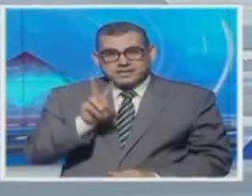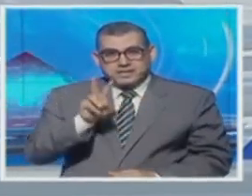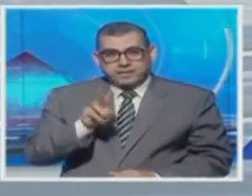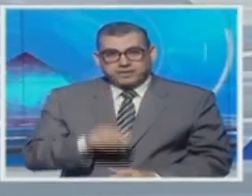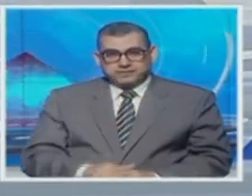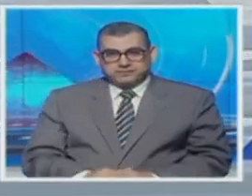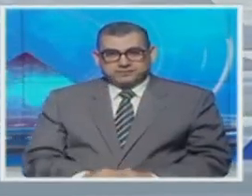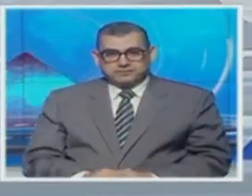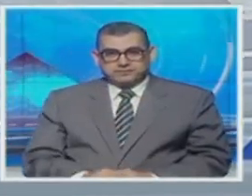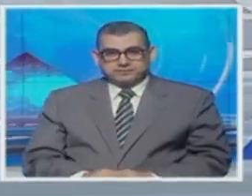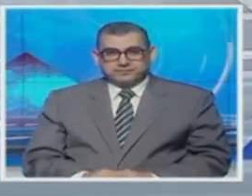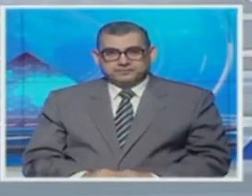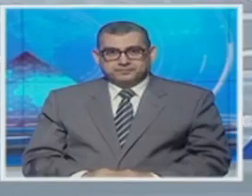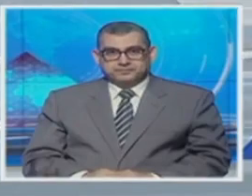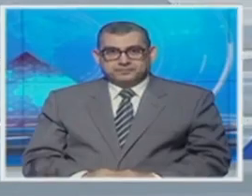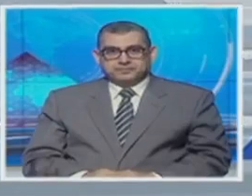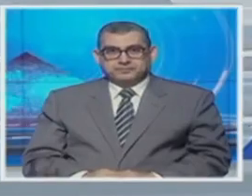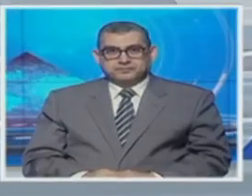من يوليو.